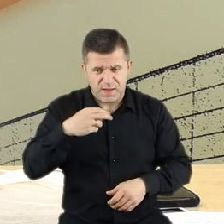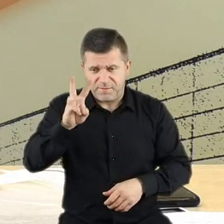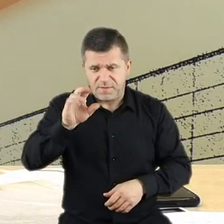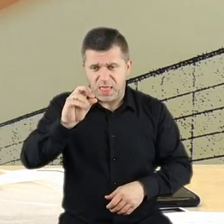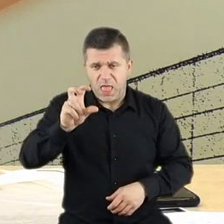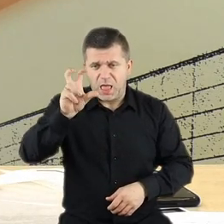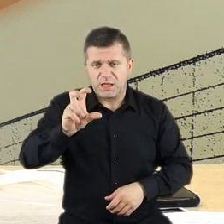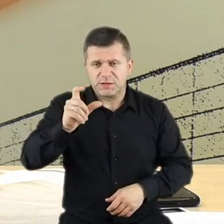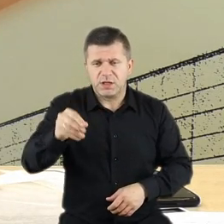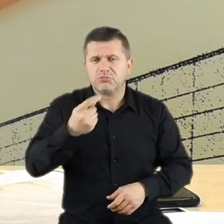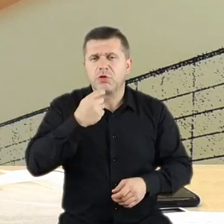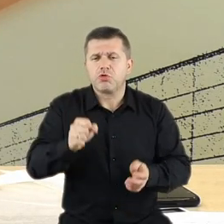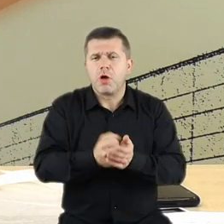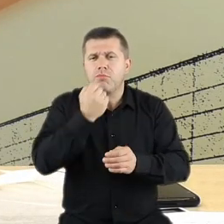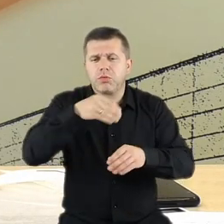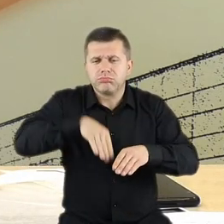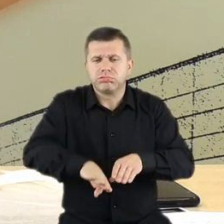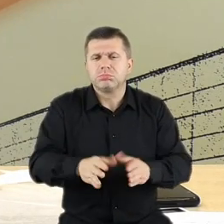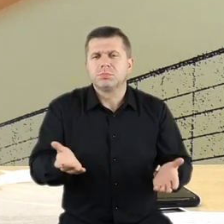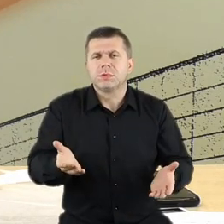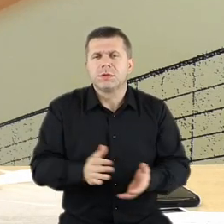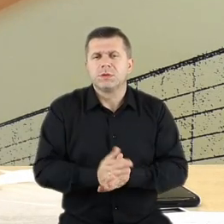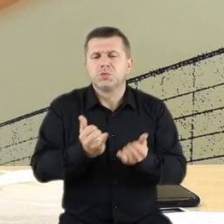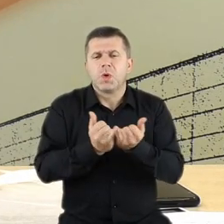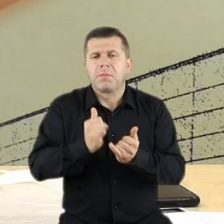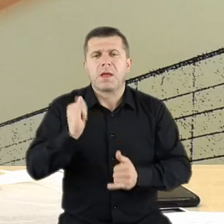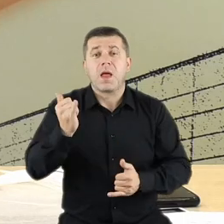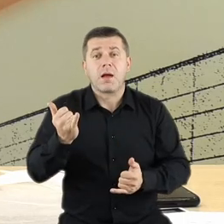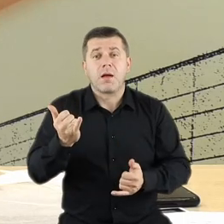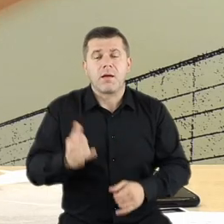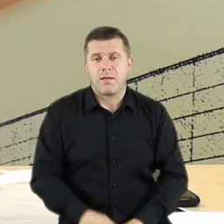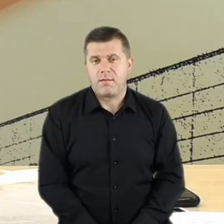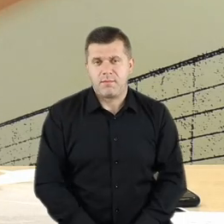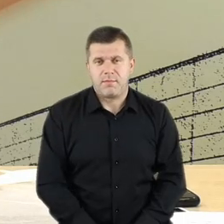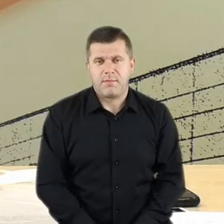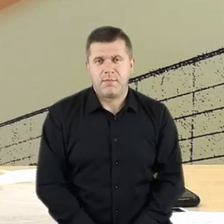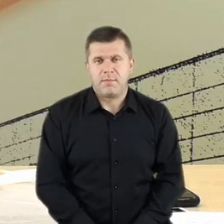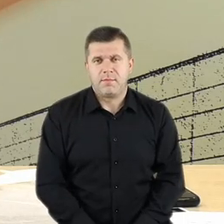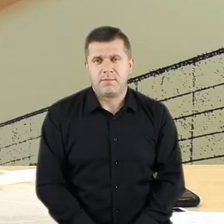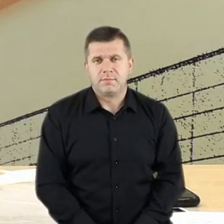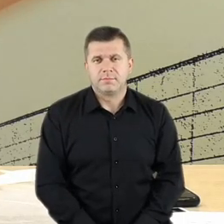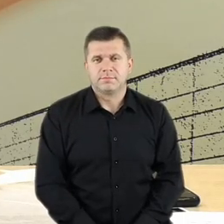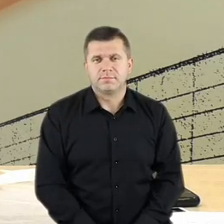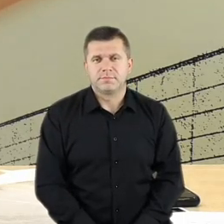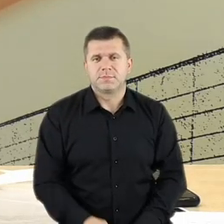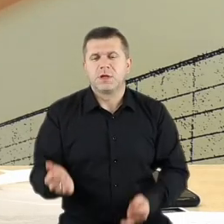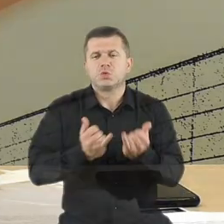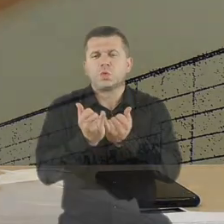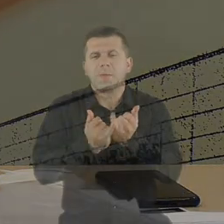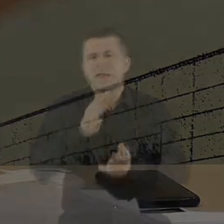to są wiek cieńsze się składał obiekcie do butów No nie no ze słomy